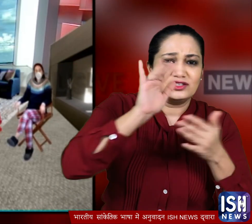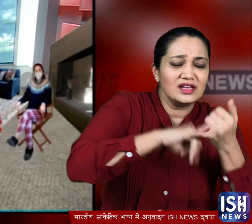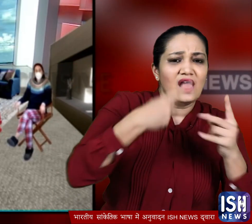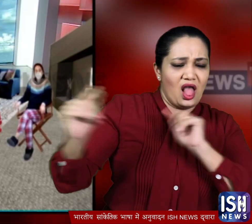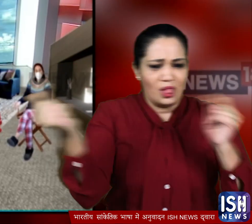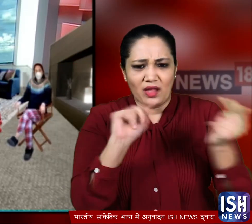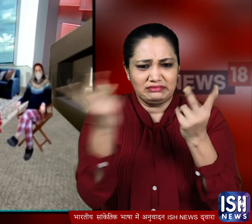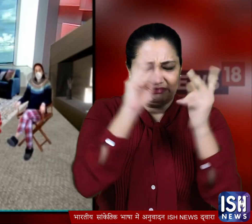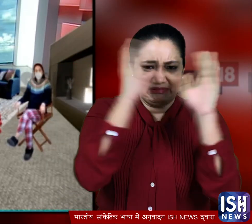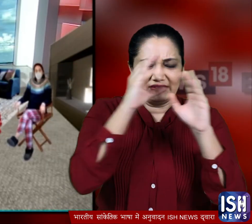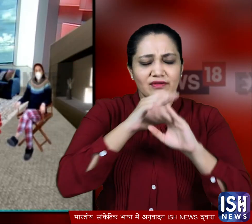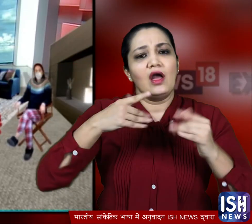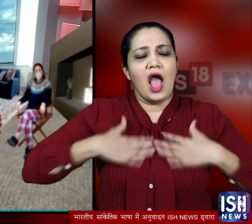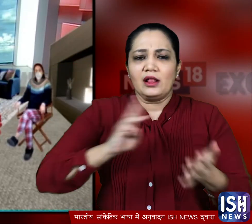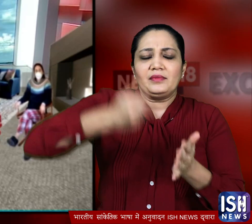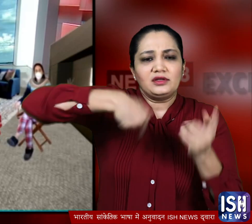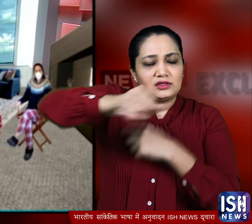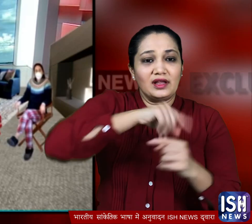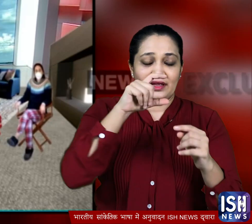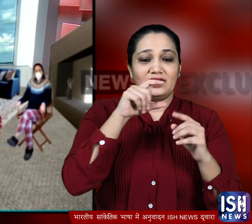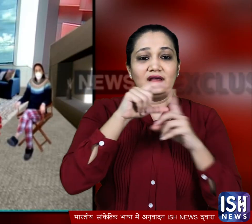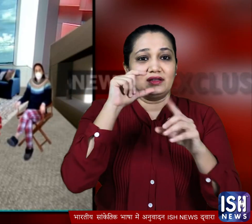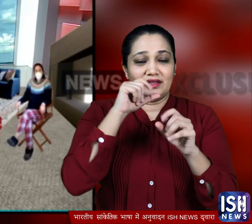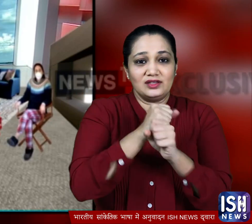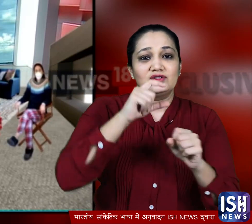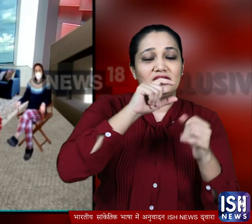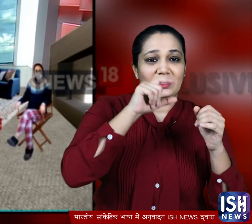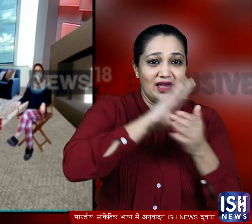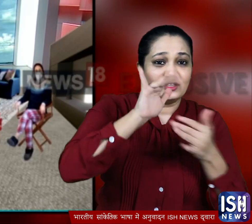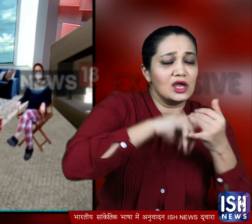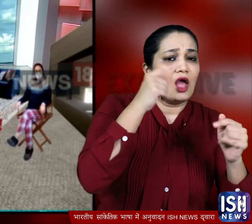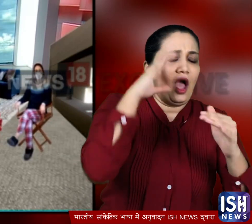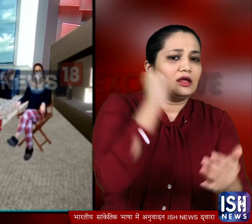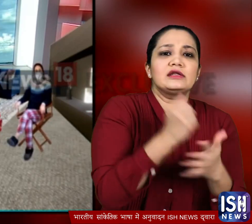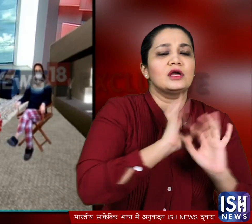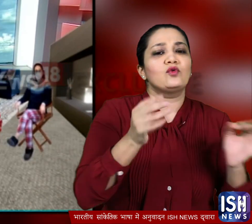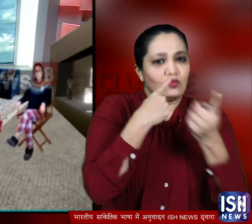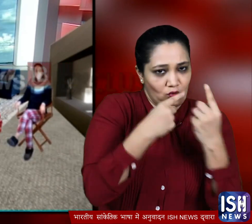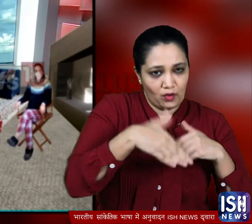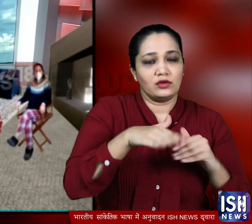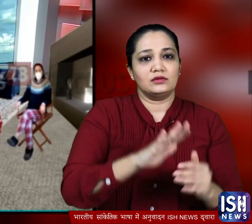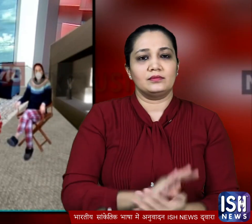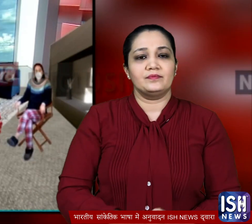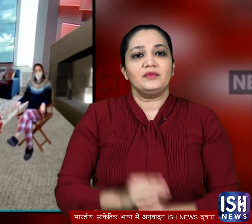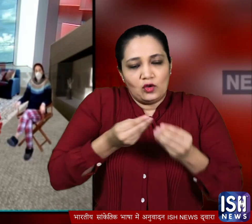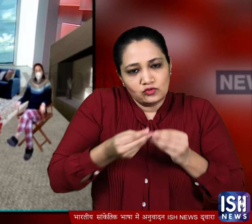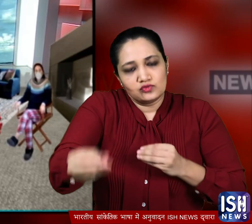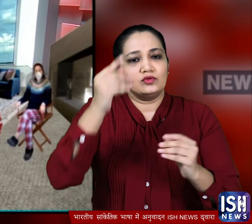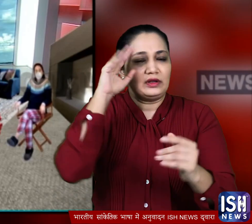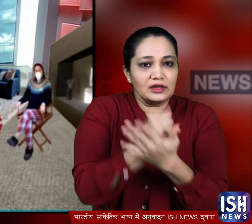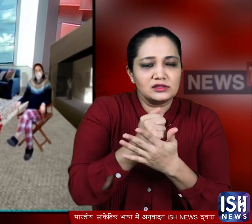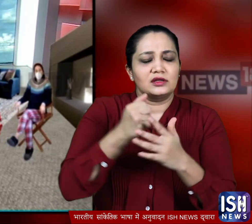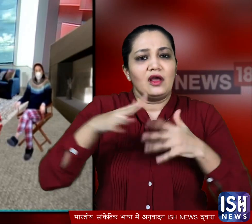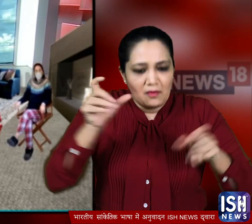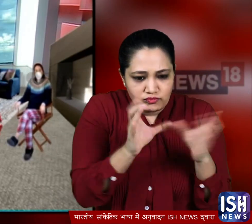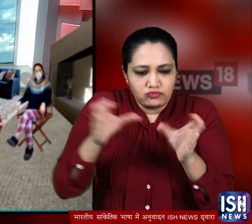पर स्वास्थ्य मंत्रालय की ओर से सफाई दी गई कि डीजीएचएस के ये निर्देश अभी तय नहीं हुए हैं, उन पर सिर्फ चर्चा ही चल रही है और जल्द ही इन निर्देशों